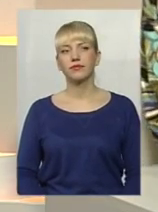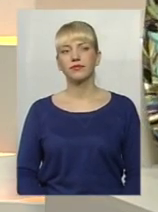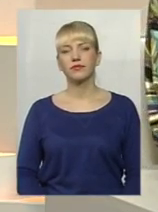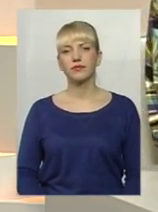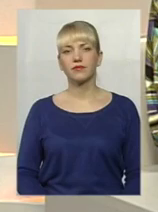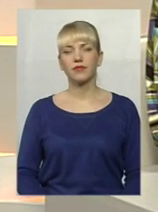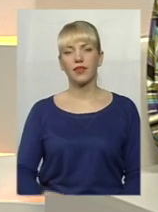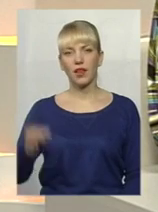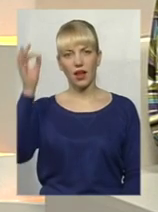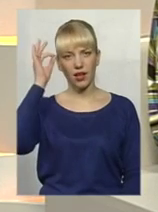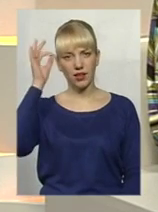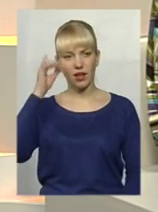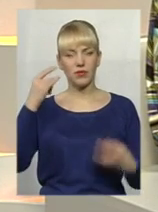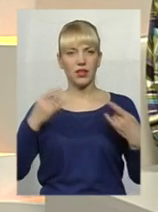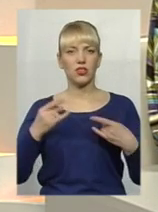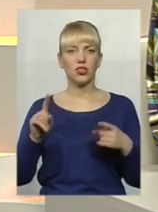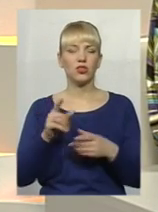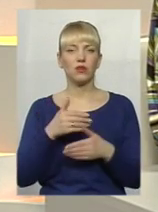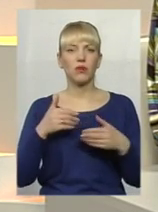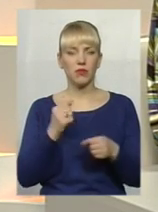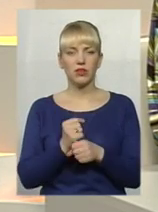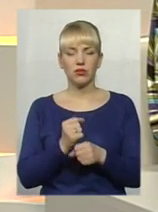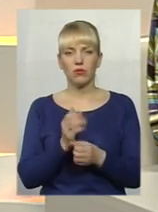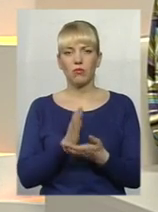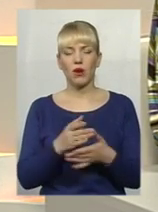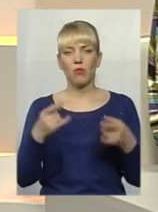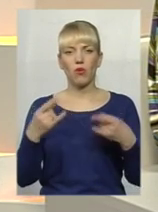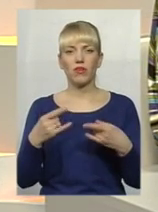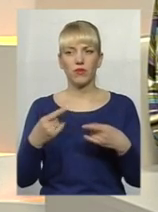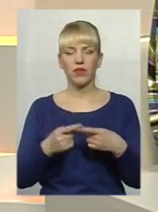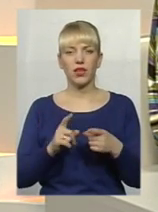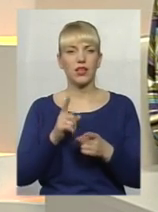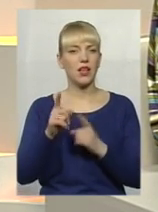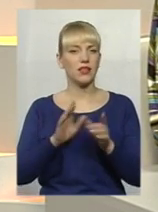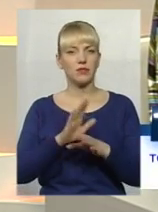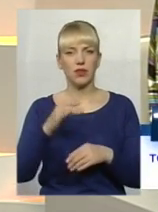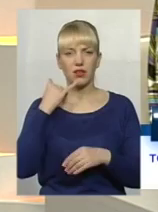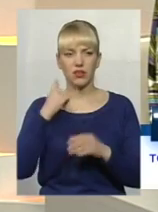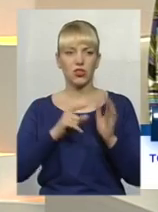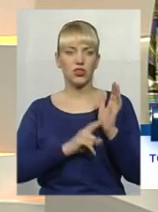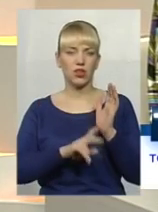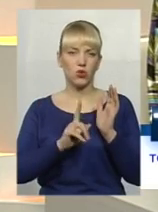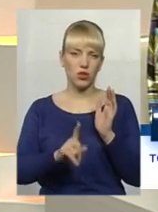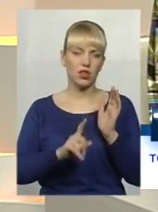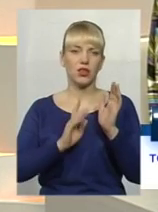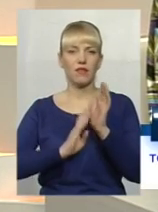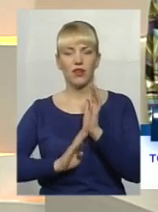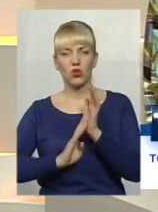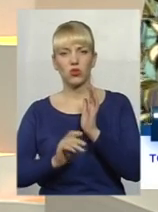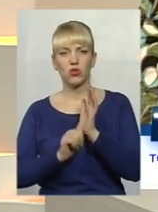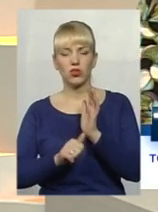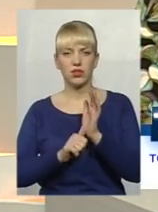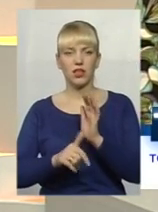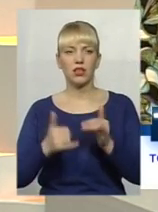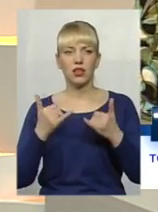Отже, нагадаю телеглядачам, що ми працюємо в прямому ефірі. Телефон для зв'язку незмінний 61 90 60. І нині